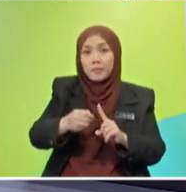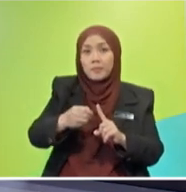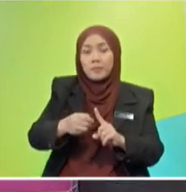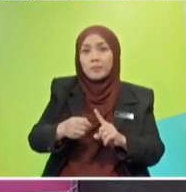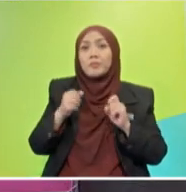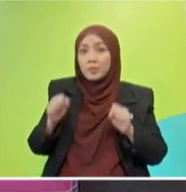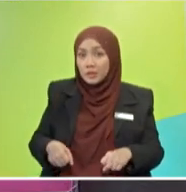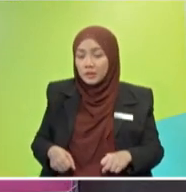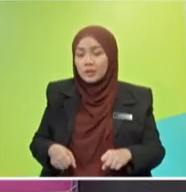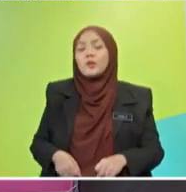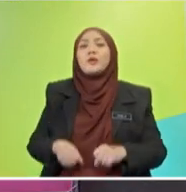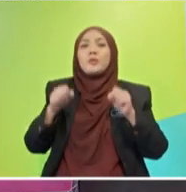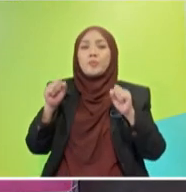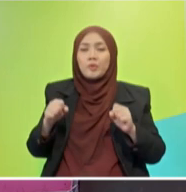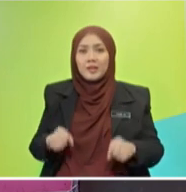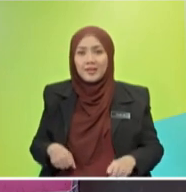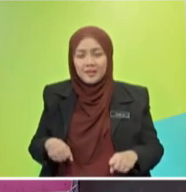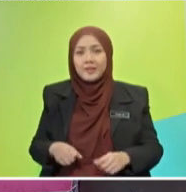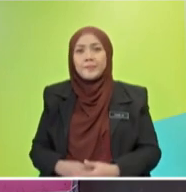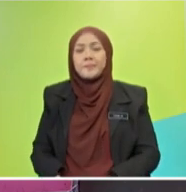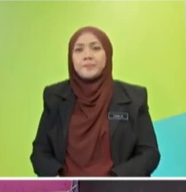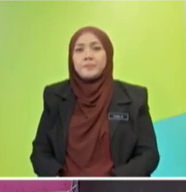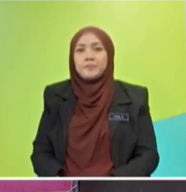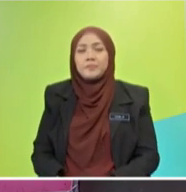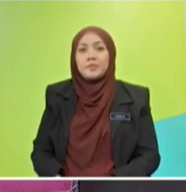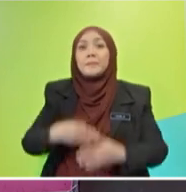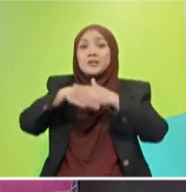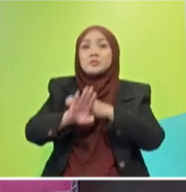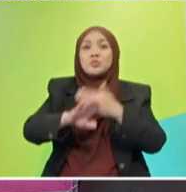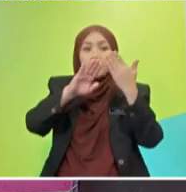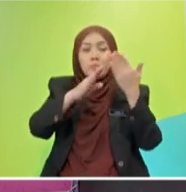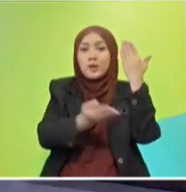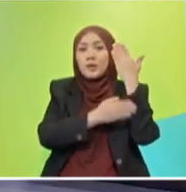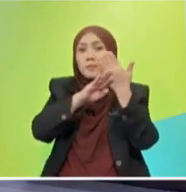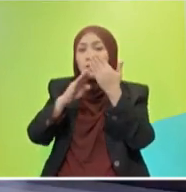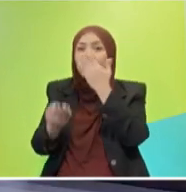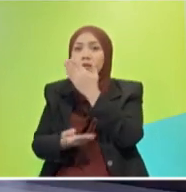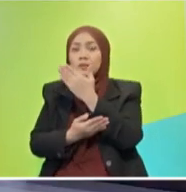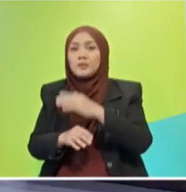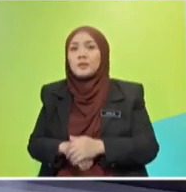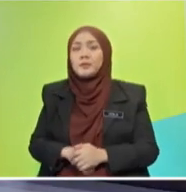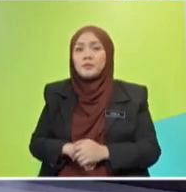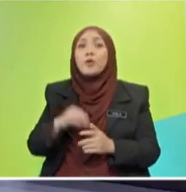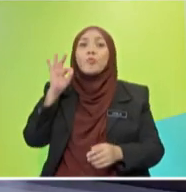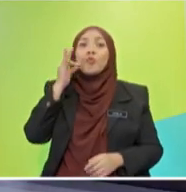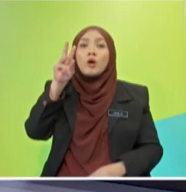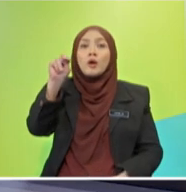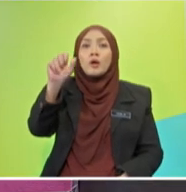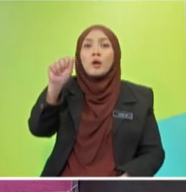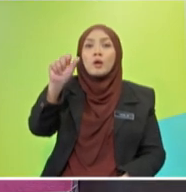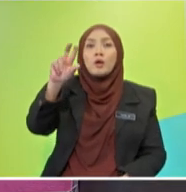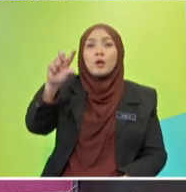boleh bagus masih ingat lagi lagi pitaya nih buah naga nih boleh dituai